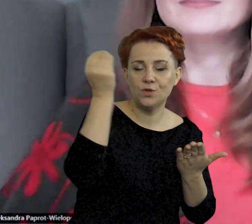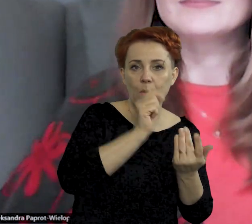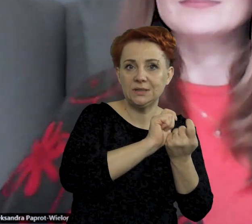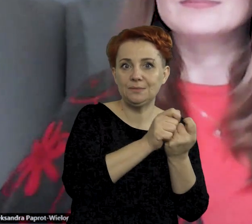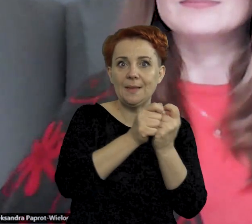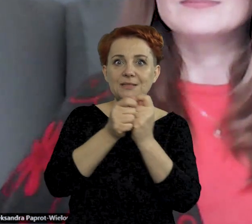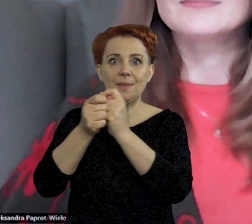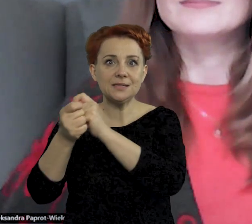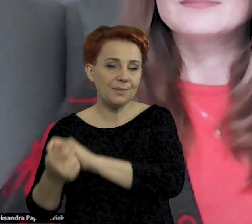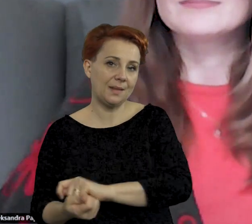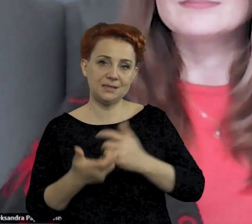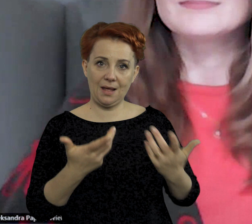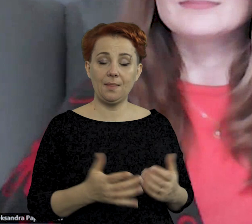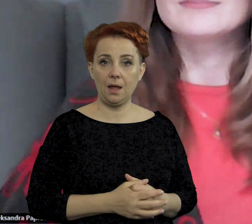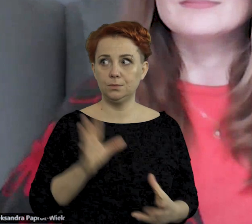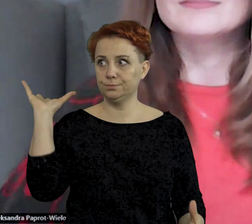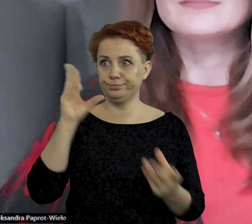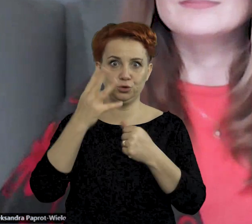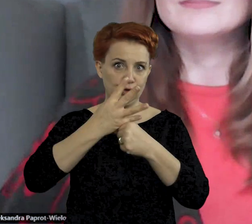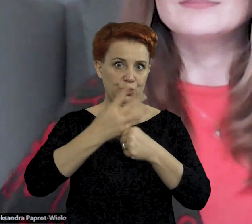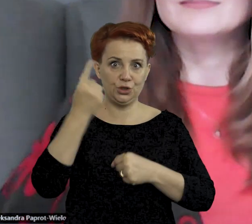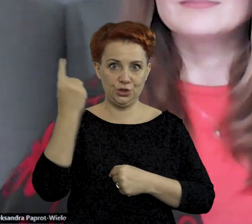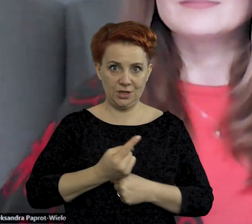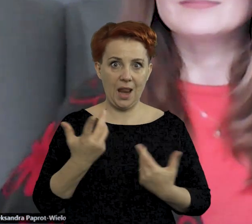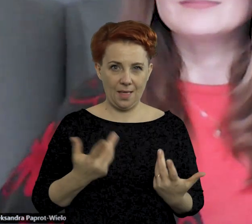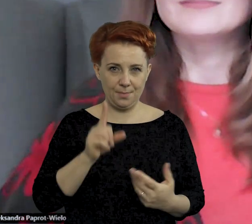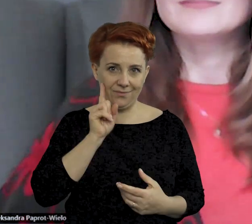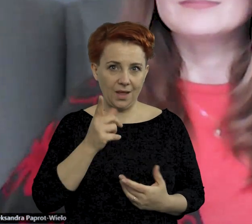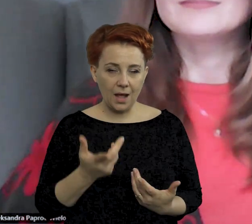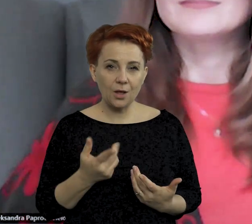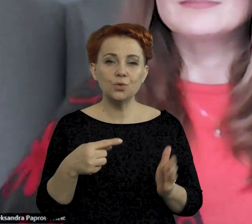się jej dynamicznie status w ostatnich 40 latach. Mówię tu o